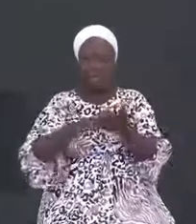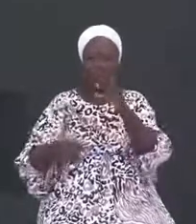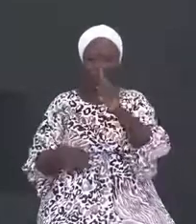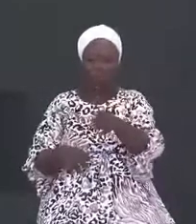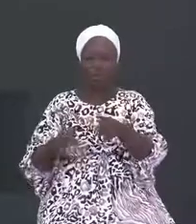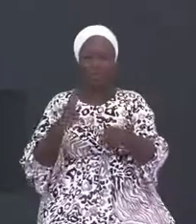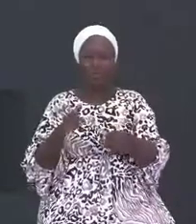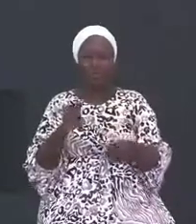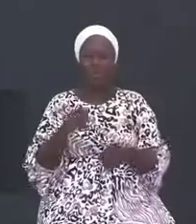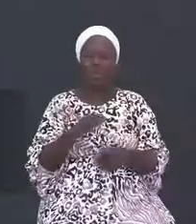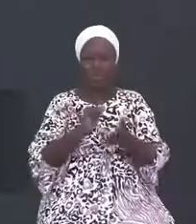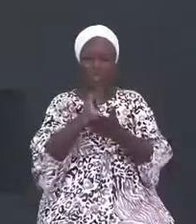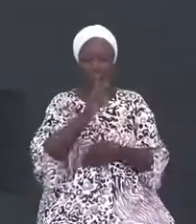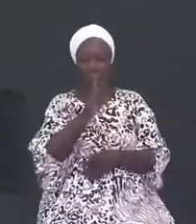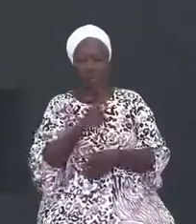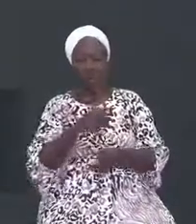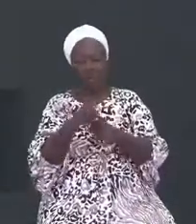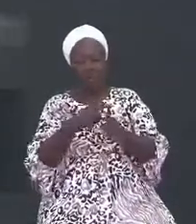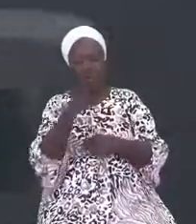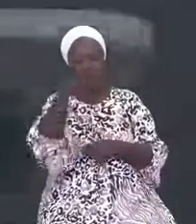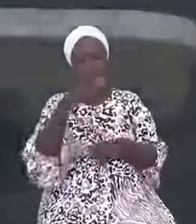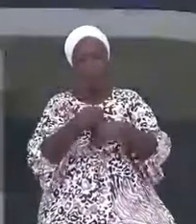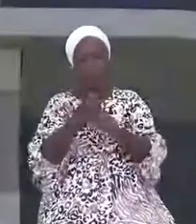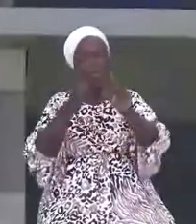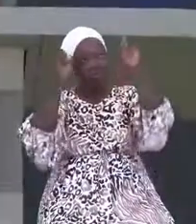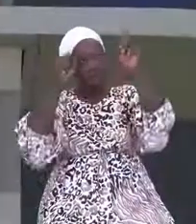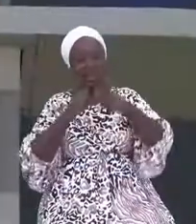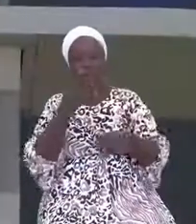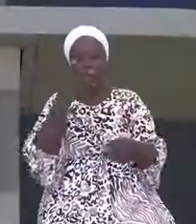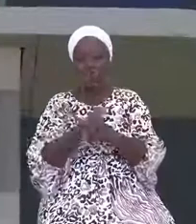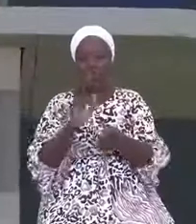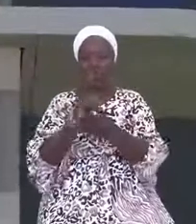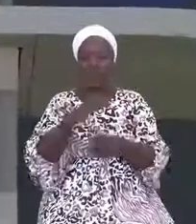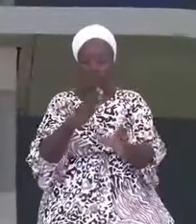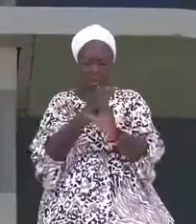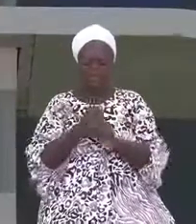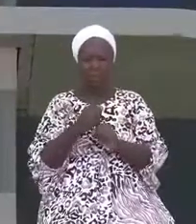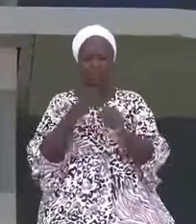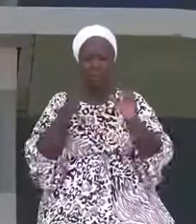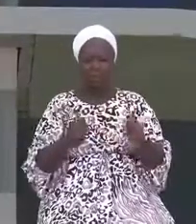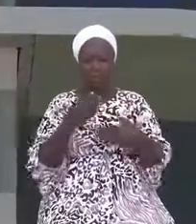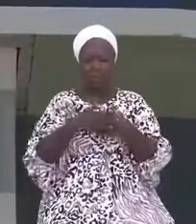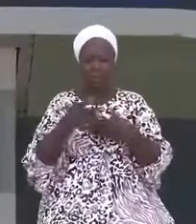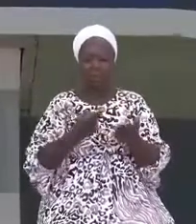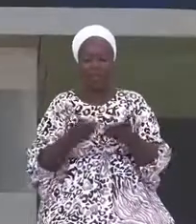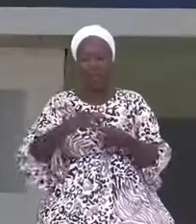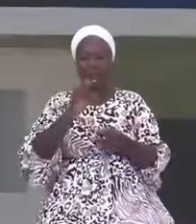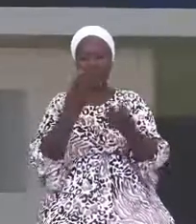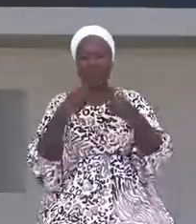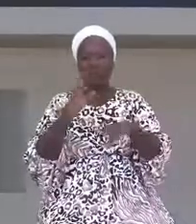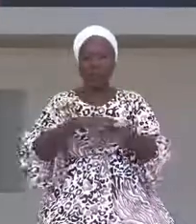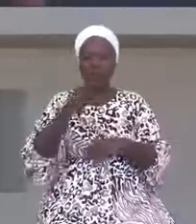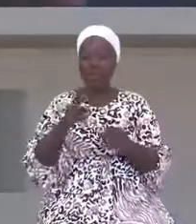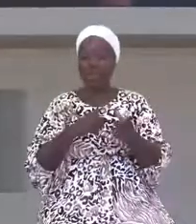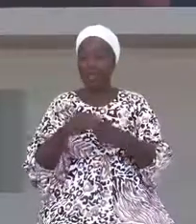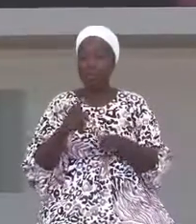qu'il va te sanctifier par sa vérité. Quand Dieu fait sa promesse, que tu reçois une puissance, après le Saint-Esprit étant venu sur toi, et